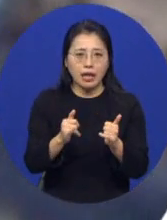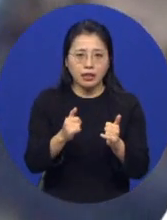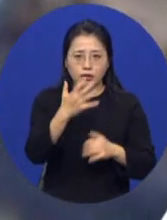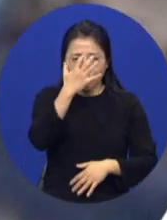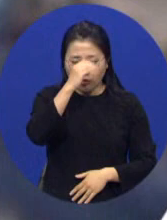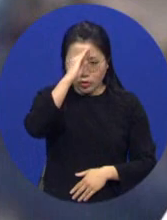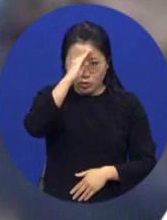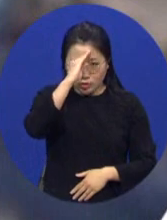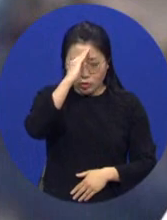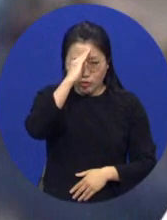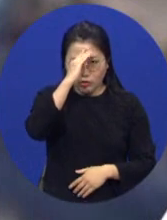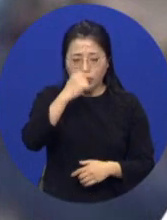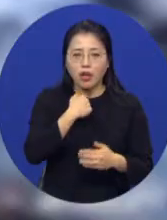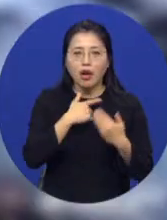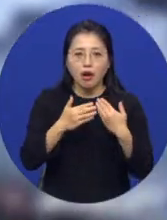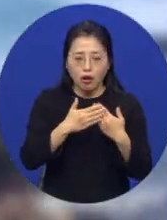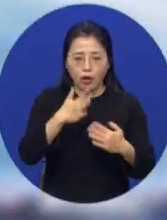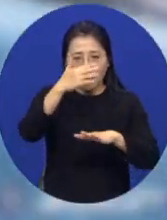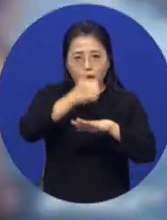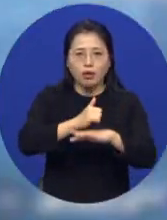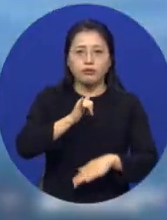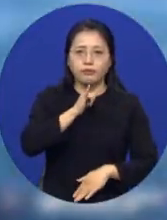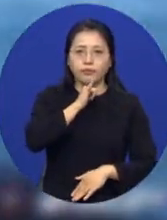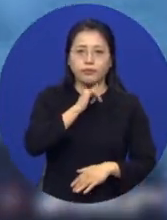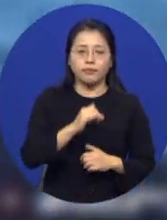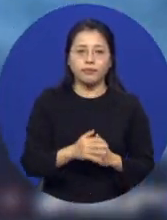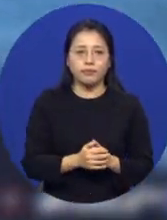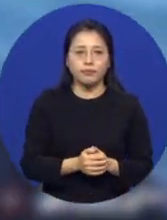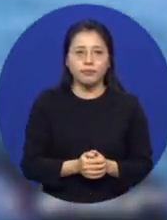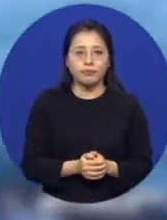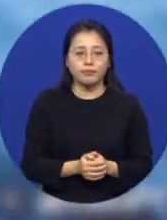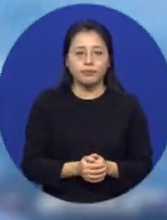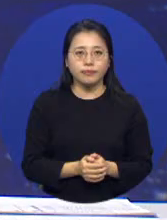우울증을 겪다가 스스로 생을 마감했습니다